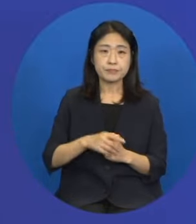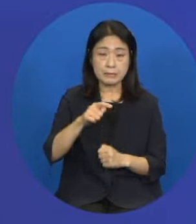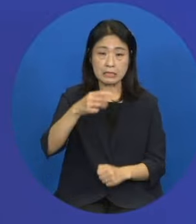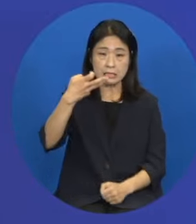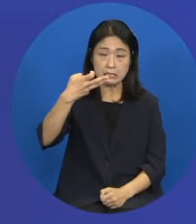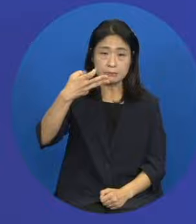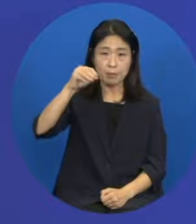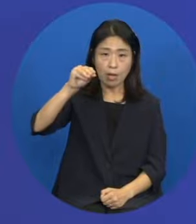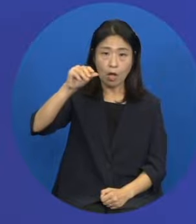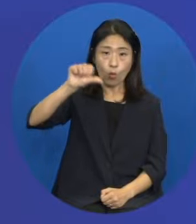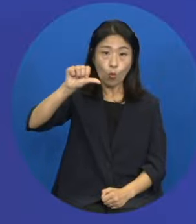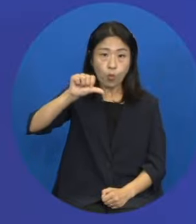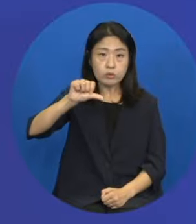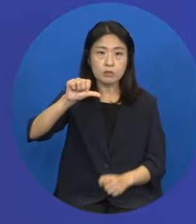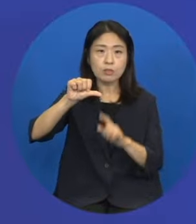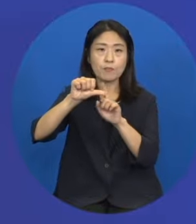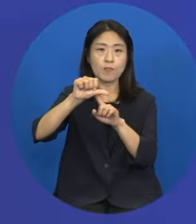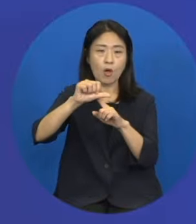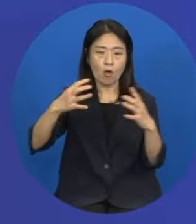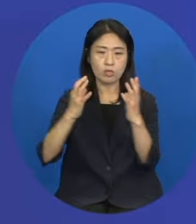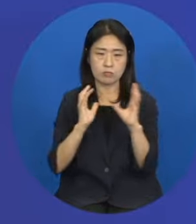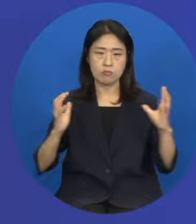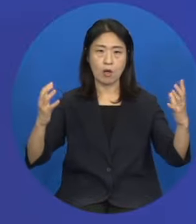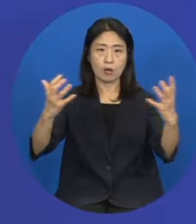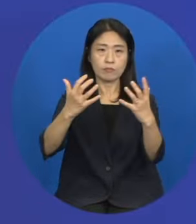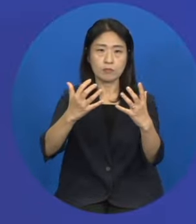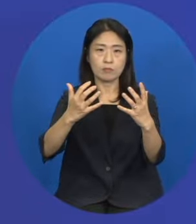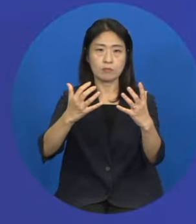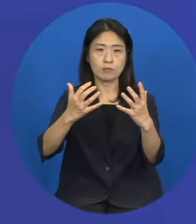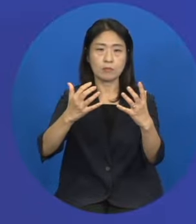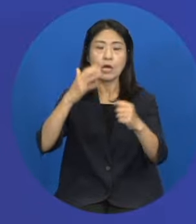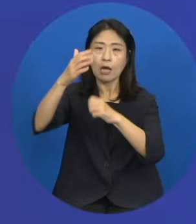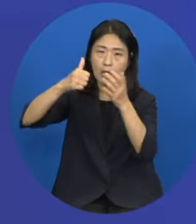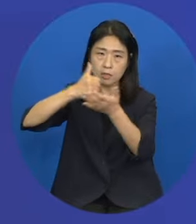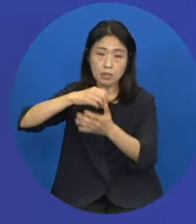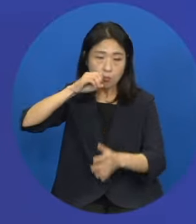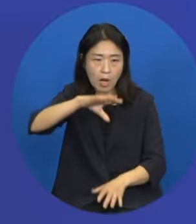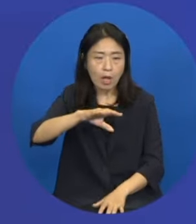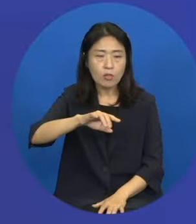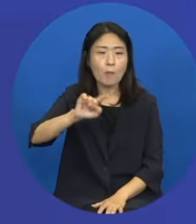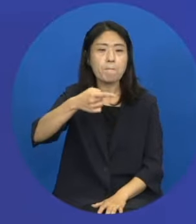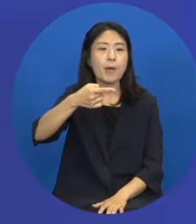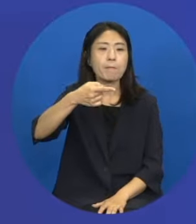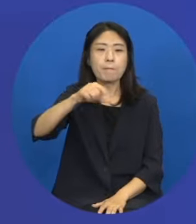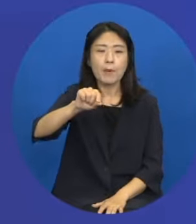5천 명이니까 너희는 적어도 20만 명, 아니 100만 명을 모아서 대결해라. 이렇게